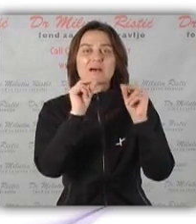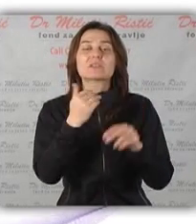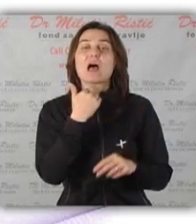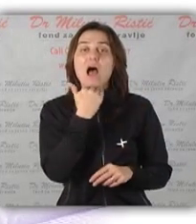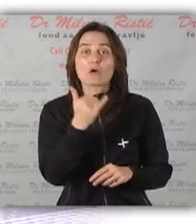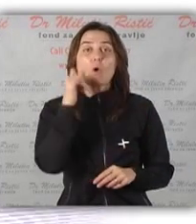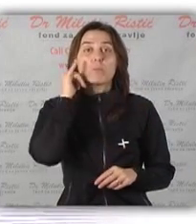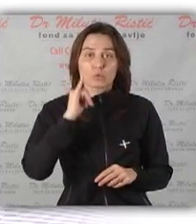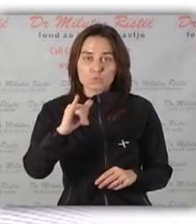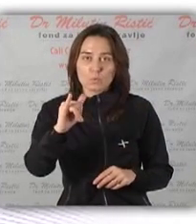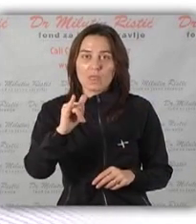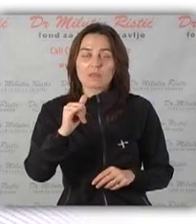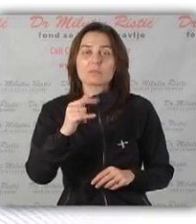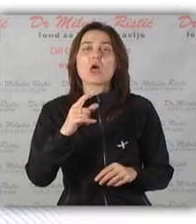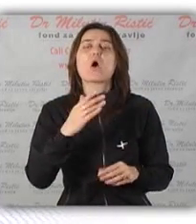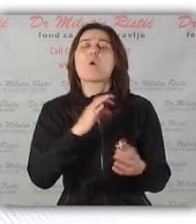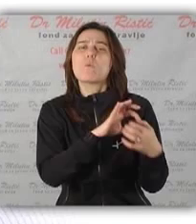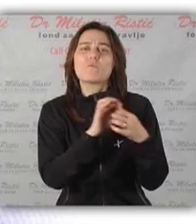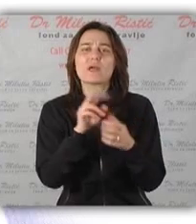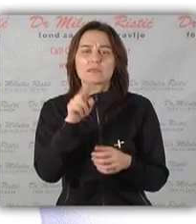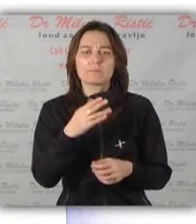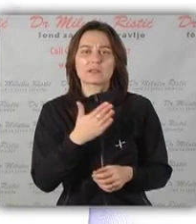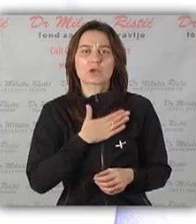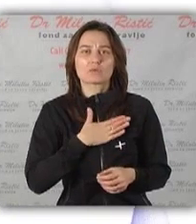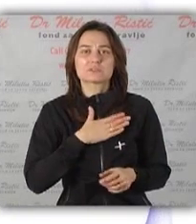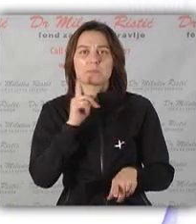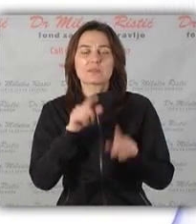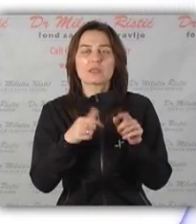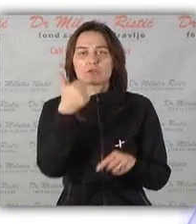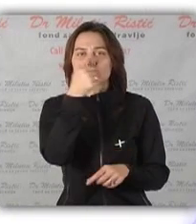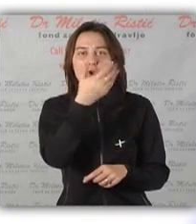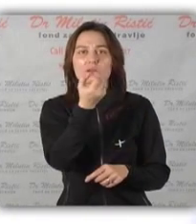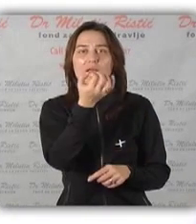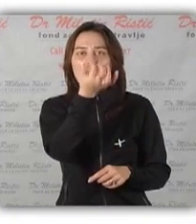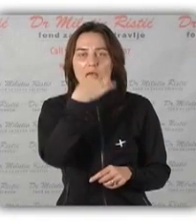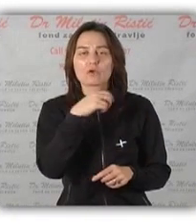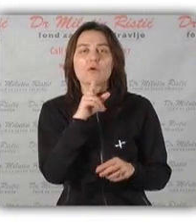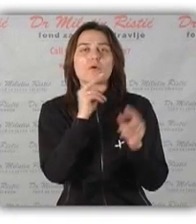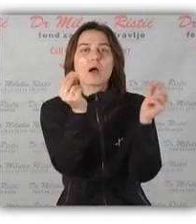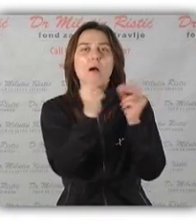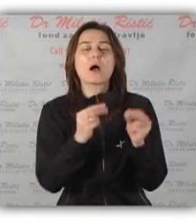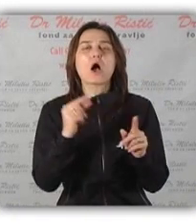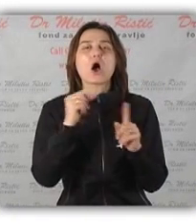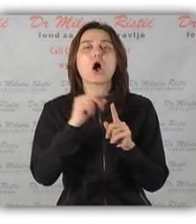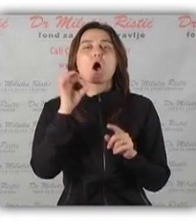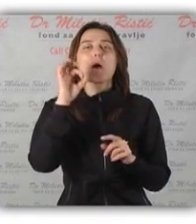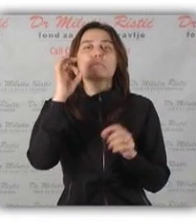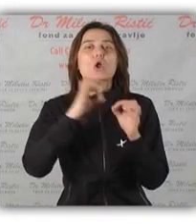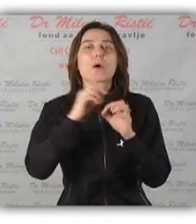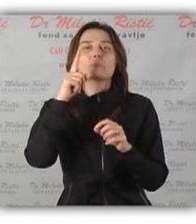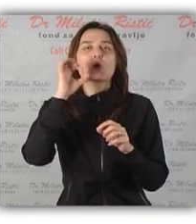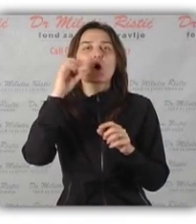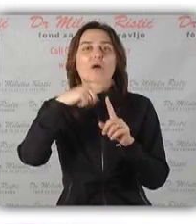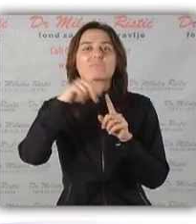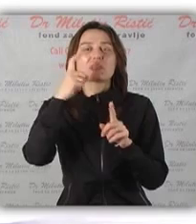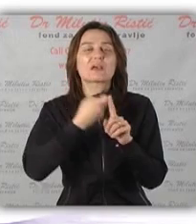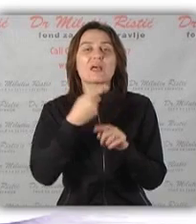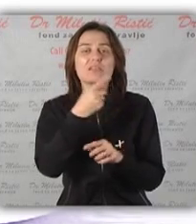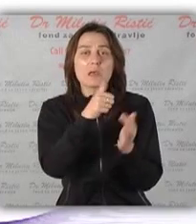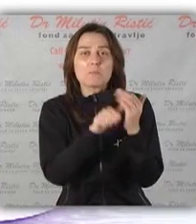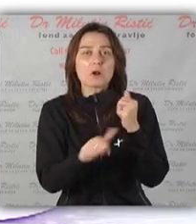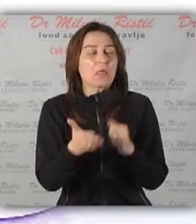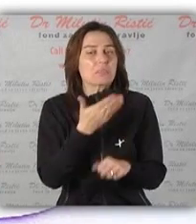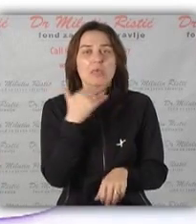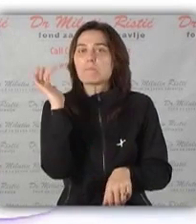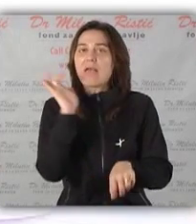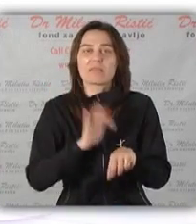je savjet, znači ako putujete, da uvijek imate u sebi nešto od medikamenata koji sadrže probiotiki, jer ti prolivi najčešće